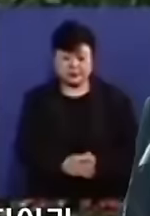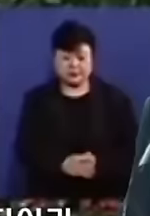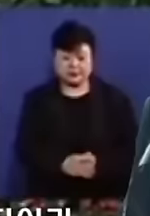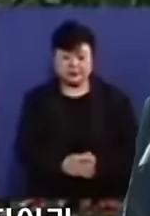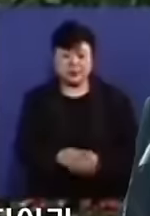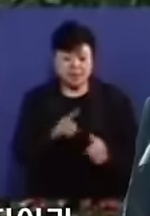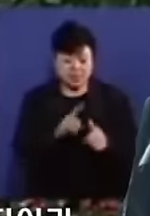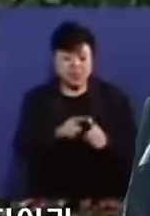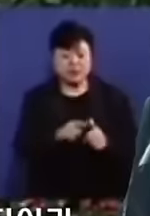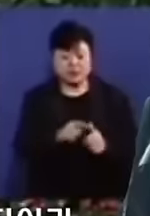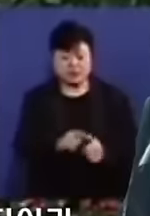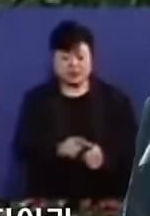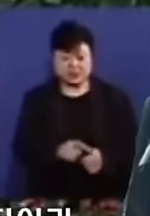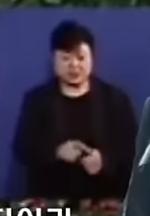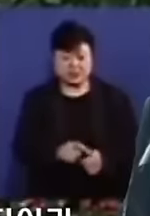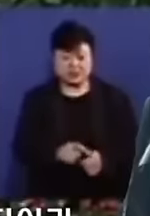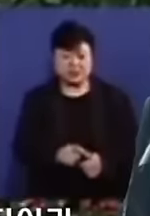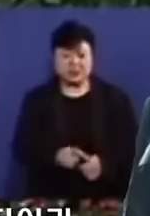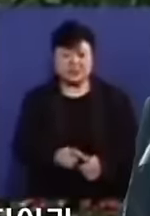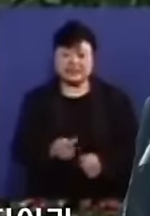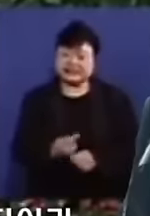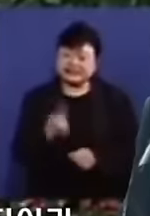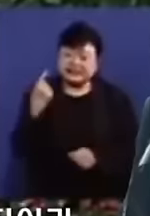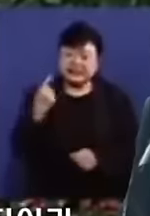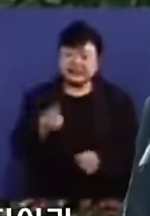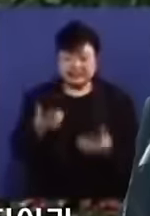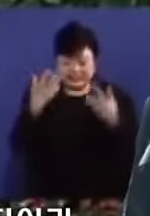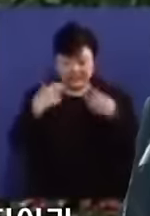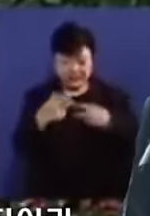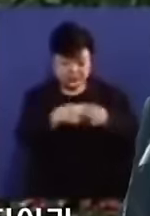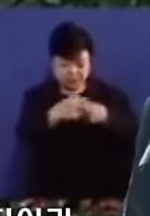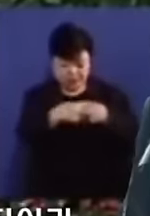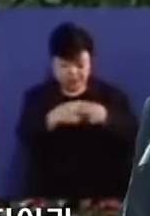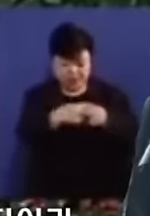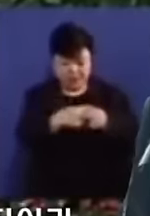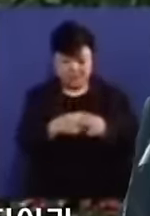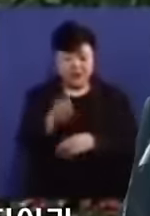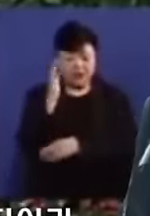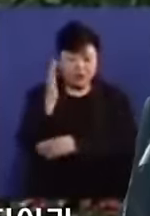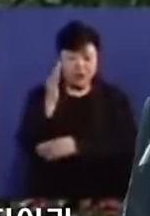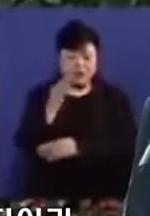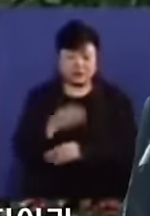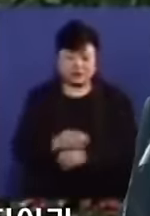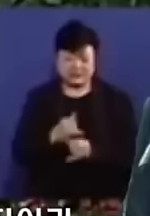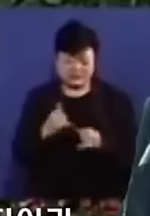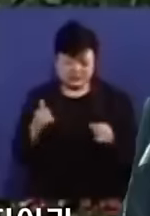닉 부이치치는 작년에 연세대 세브란스 병원에서 강연을 했는데 환자